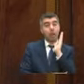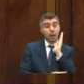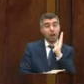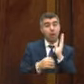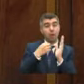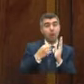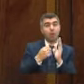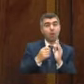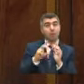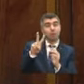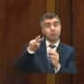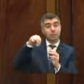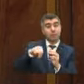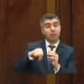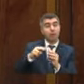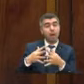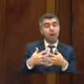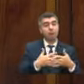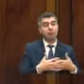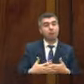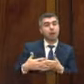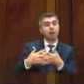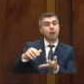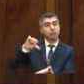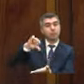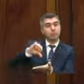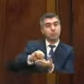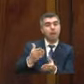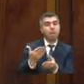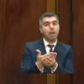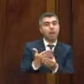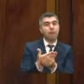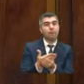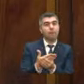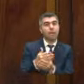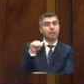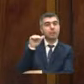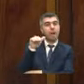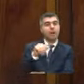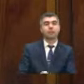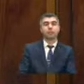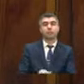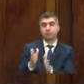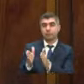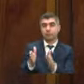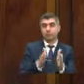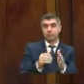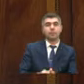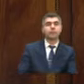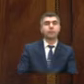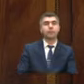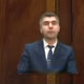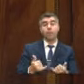بالأمم المتحدة بشأن قضيتنا الوطنية الأولى. الآن يمكن